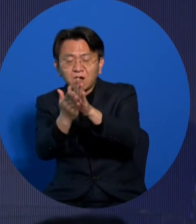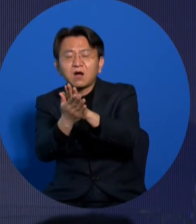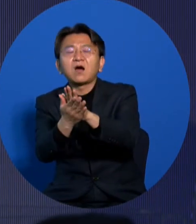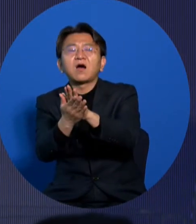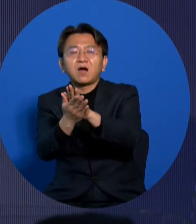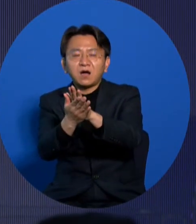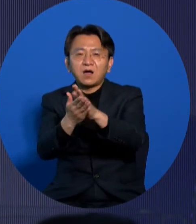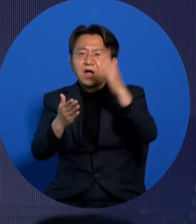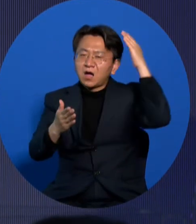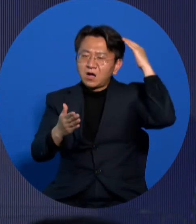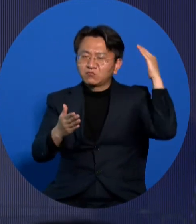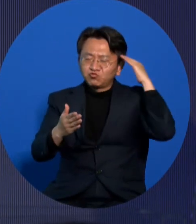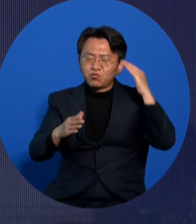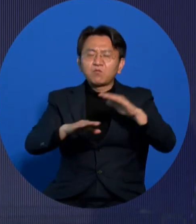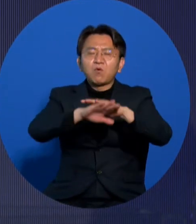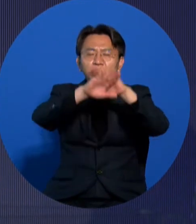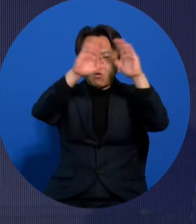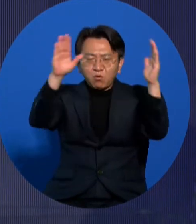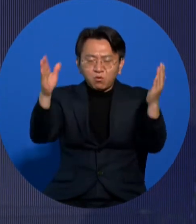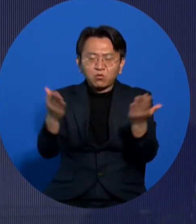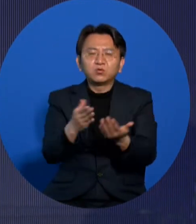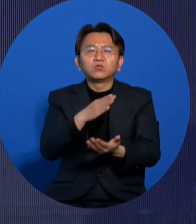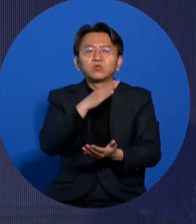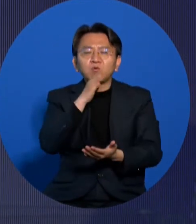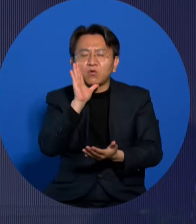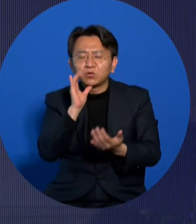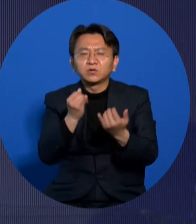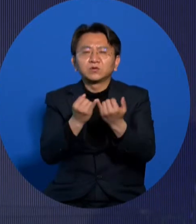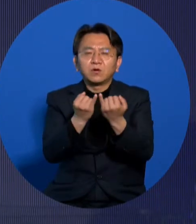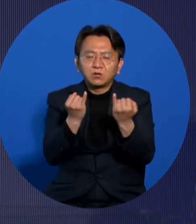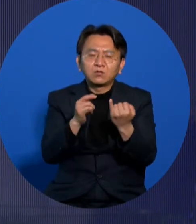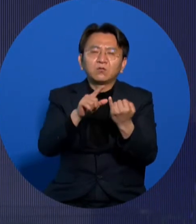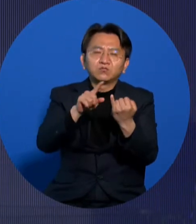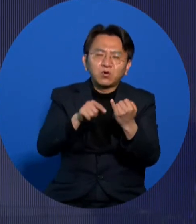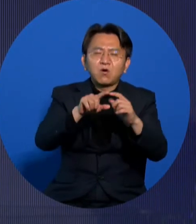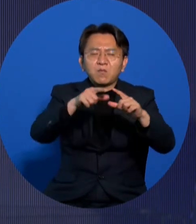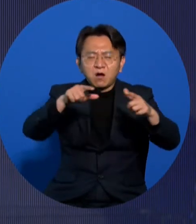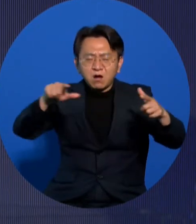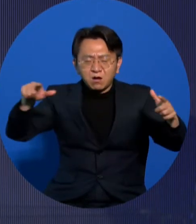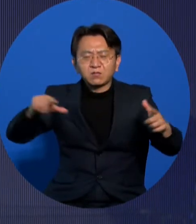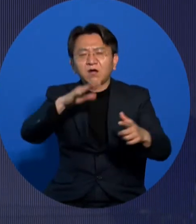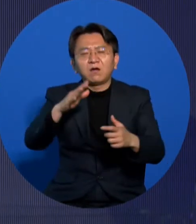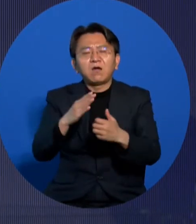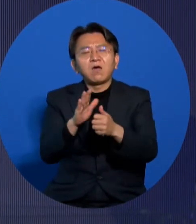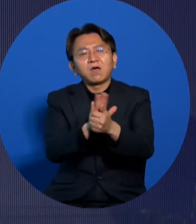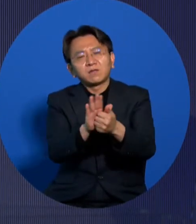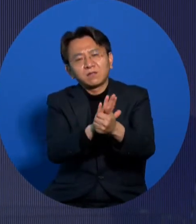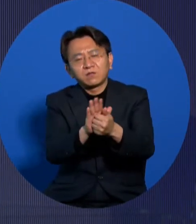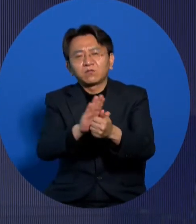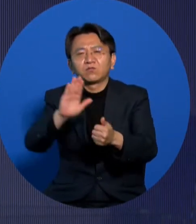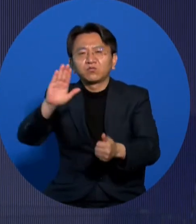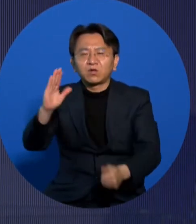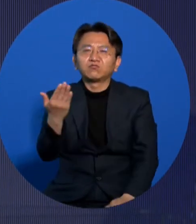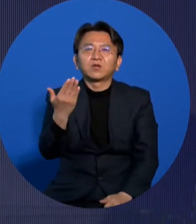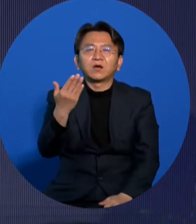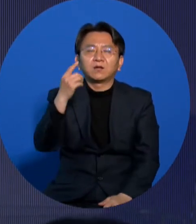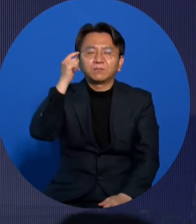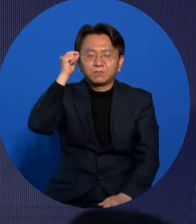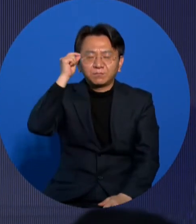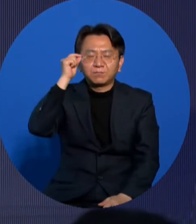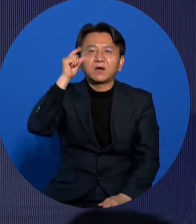약자들이 함께 수혜를 볼 수 있구나, 그런 것을 느꼈고,